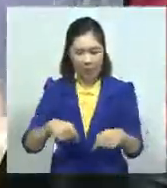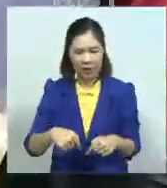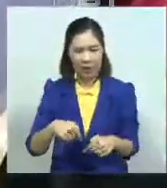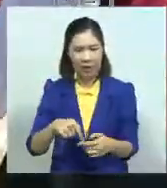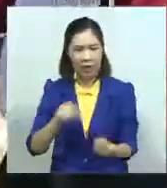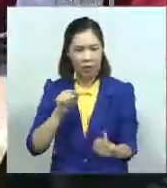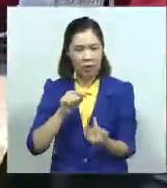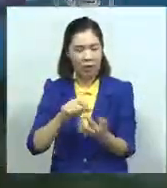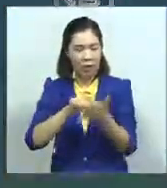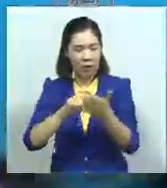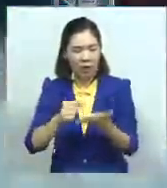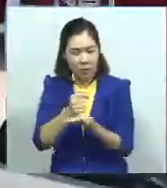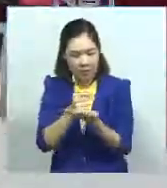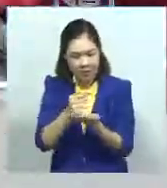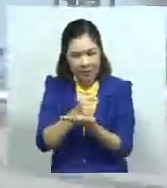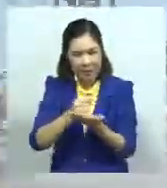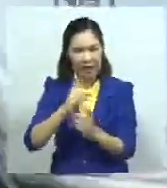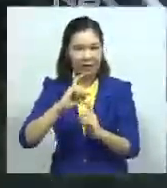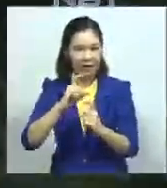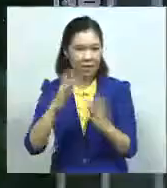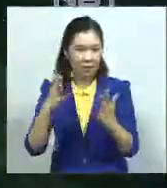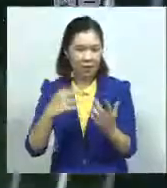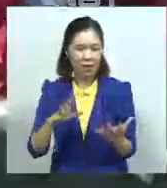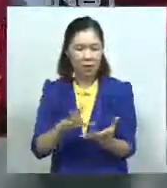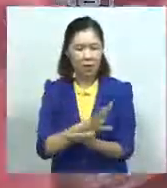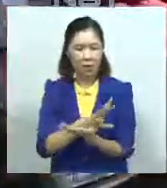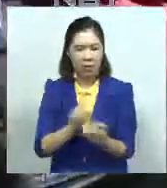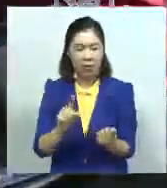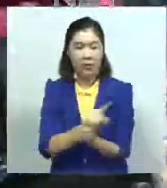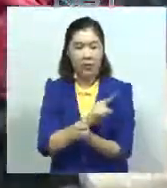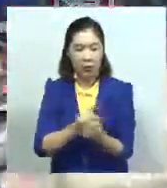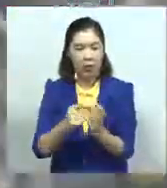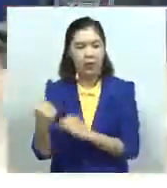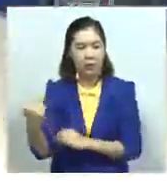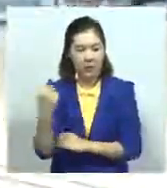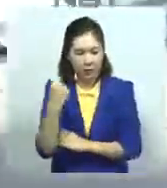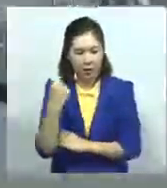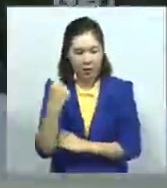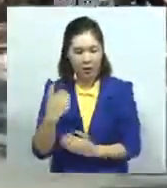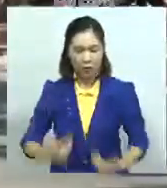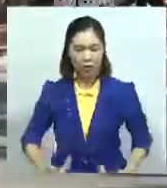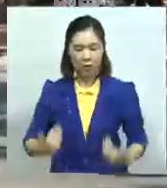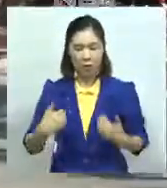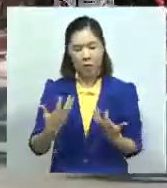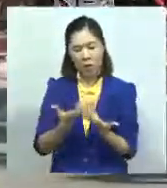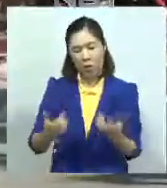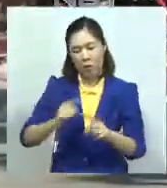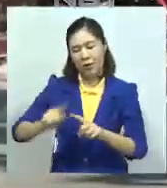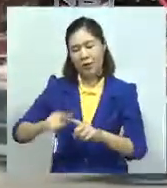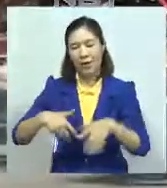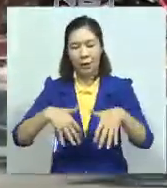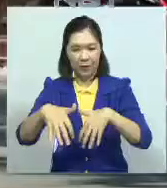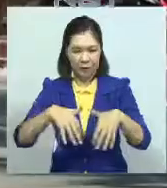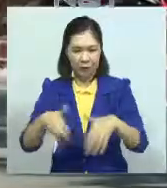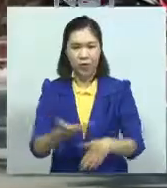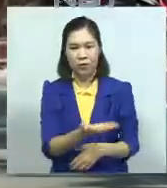ยแก้ไขปัญหายาเสพติดและสร้างสังคมคุณธรรมที่เข้มแข็งเพื่อสร้างความปลอดภัยในชีวิตและทรัพย์สินให้กับประชาชน